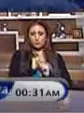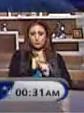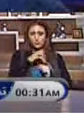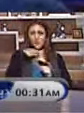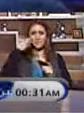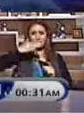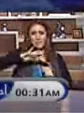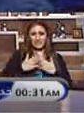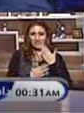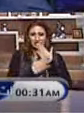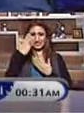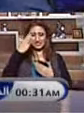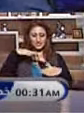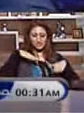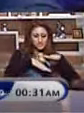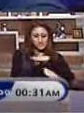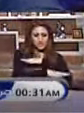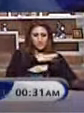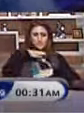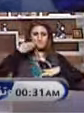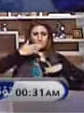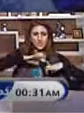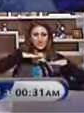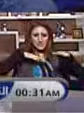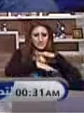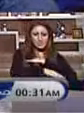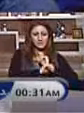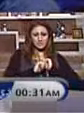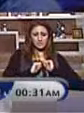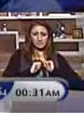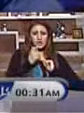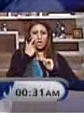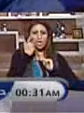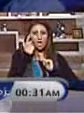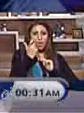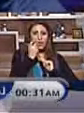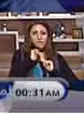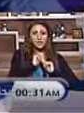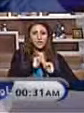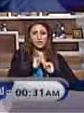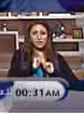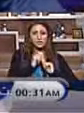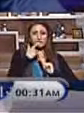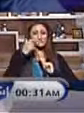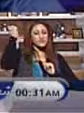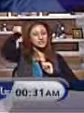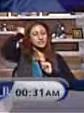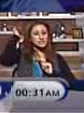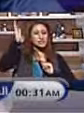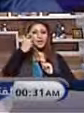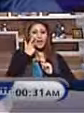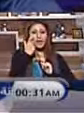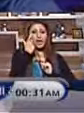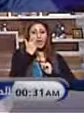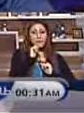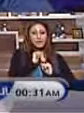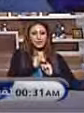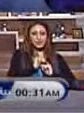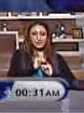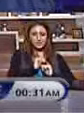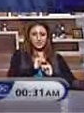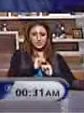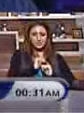ميت جديد في نفس القبر الحنوت المتخصص يقول خلوا بالكم يا اخوانا كان عندنا في الصعيد يقولوا ايه يقول خلي بالك العمال يمسك